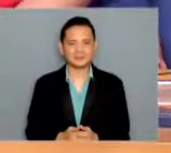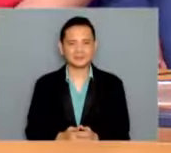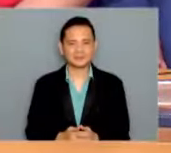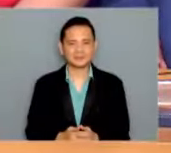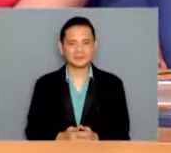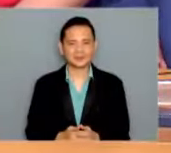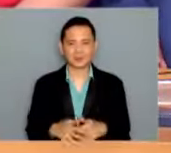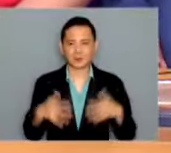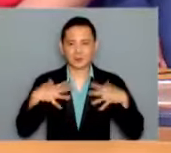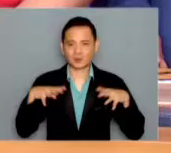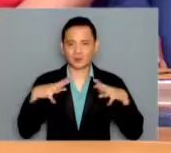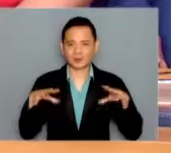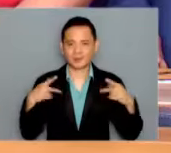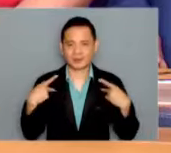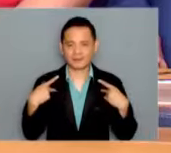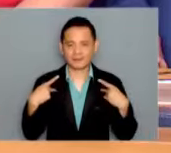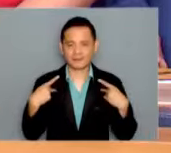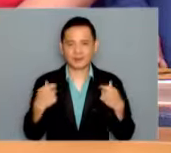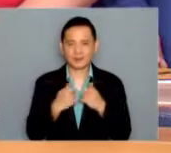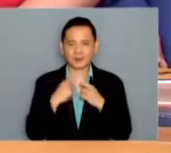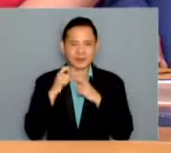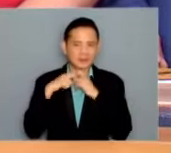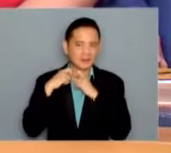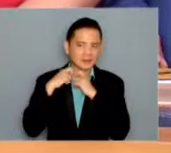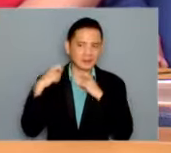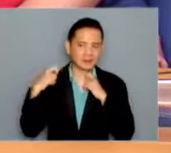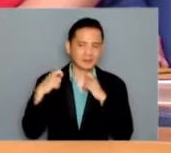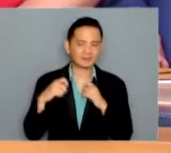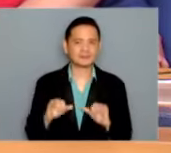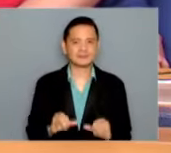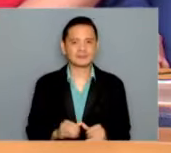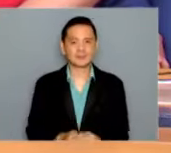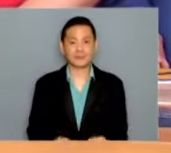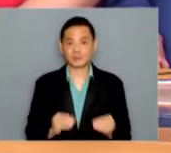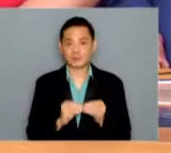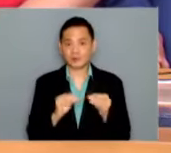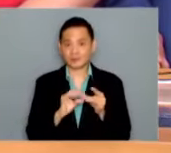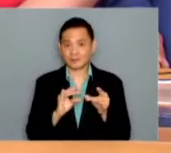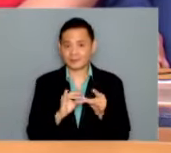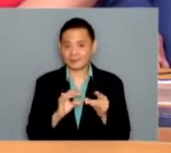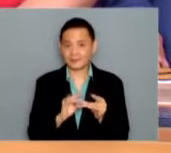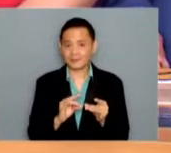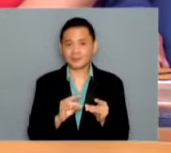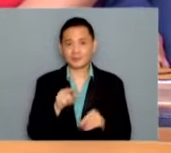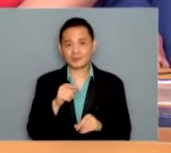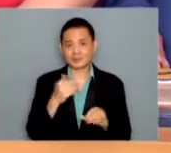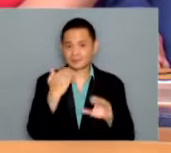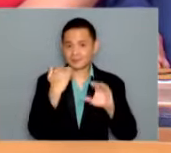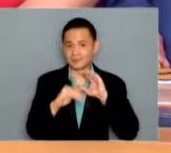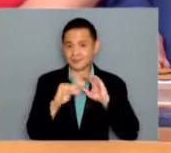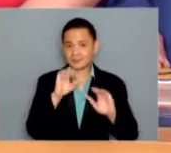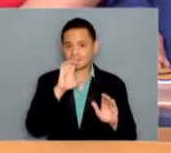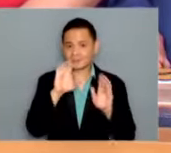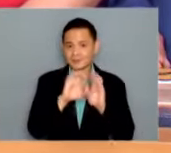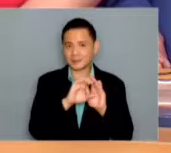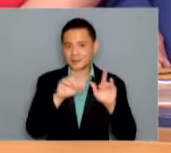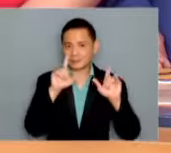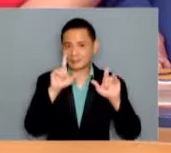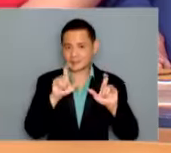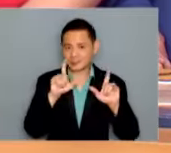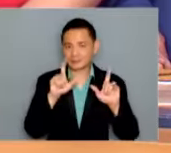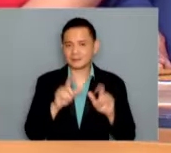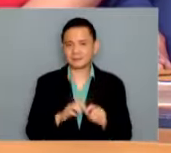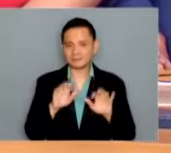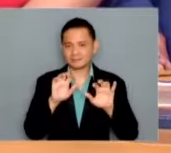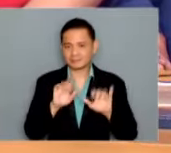naka-costume din sila, kaya pala naka-bandana. Hindi pa po dyan nagtatapos, mga kapatid. Pwede pa magpadala na inyong mga selfies. Ilagay na lang po kung saan lugar kayo naroon para